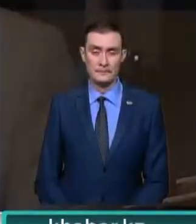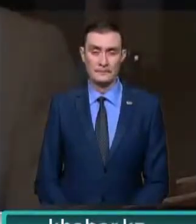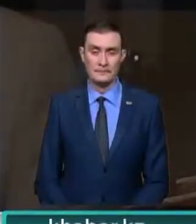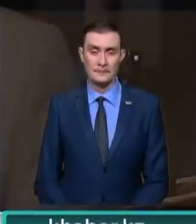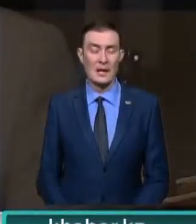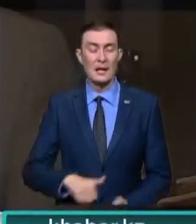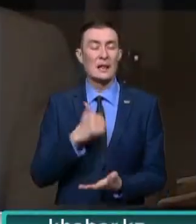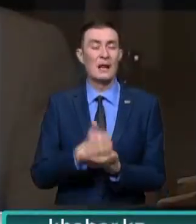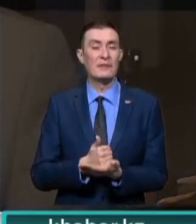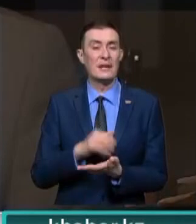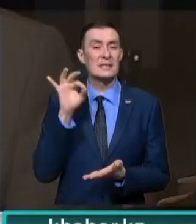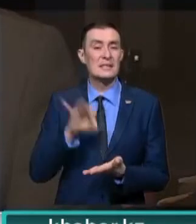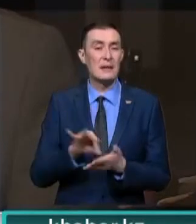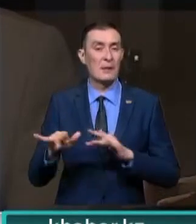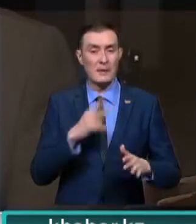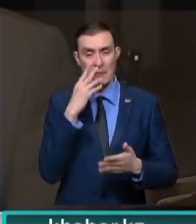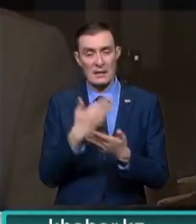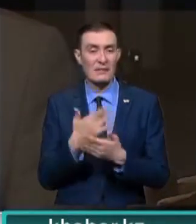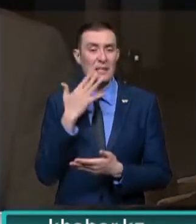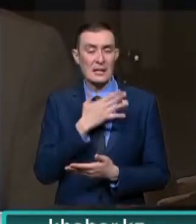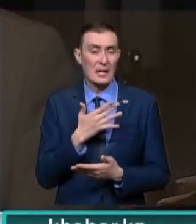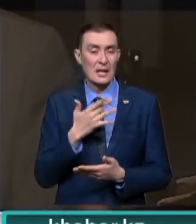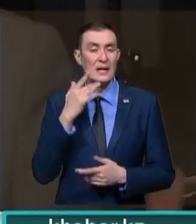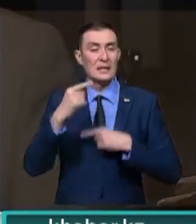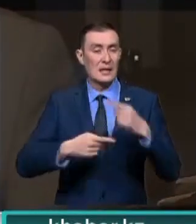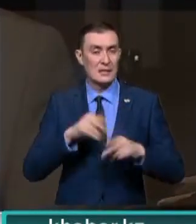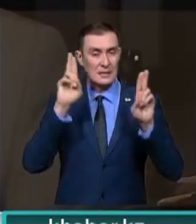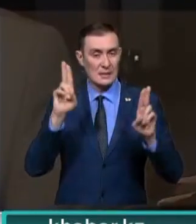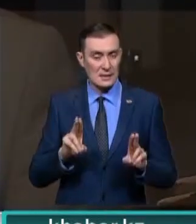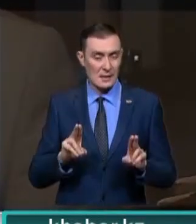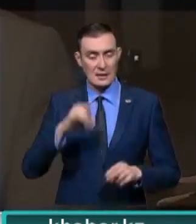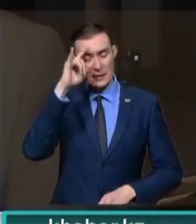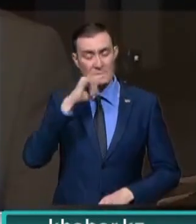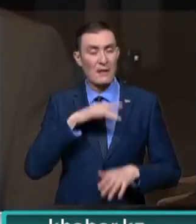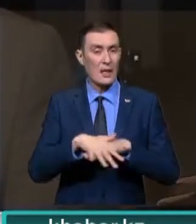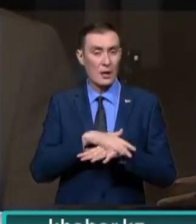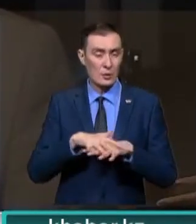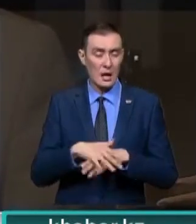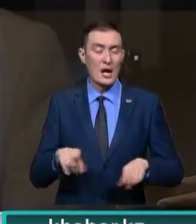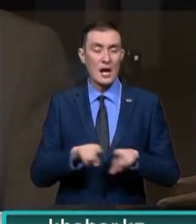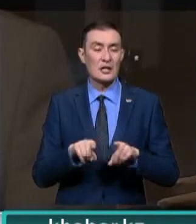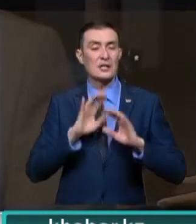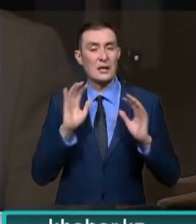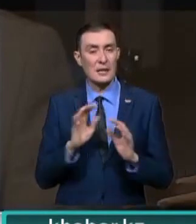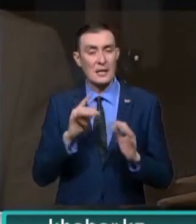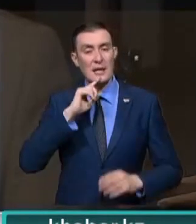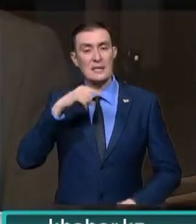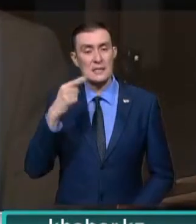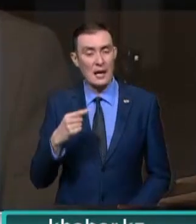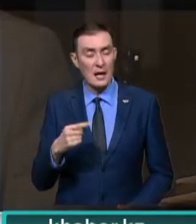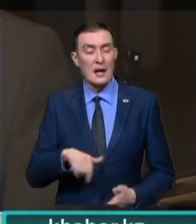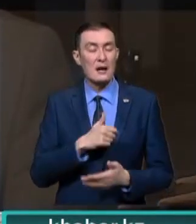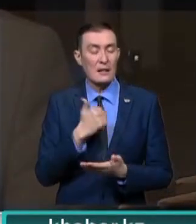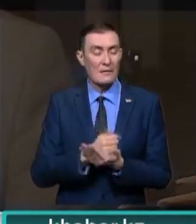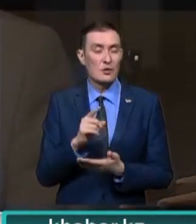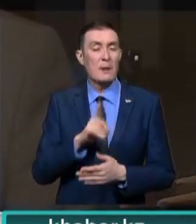гастер главная цель мероприятия демонстрация национальных традиций и обычаев казахского народа а также сохранение языка важно